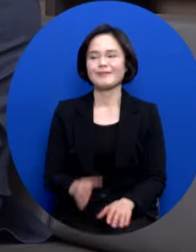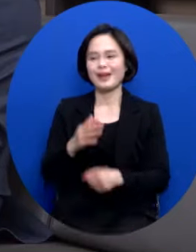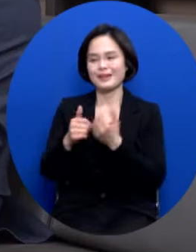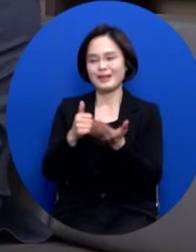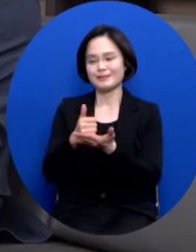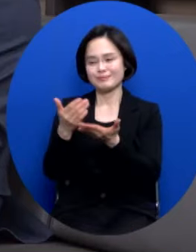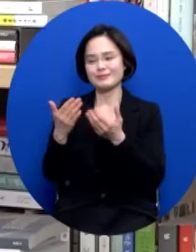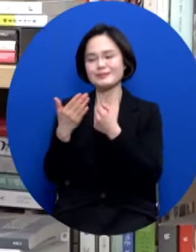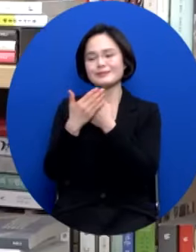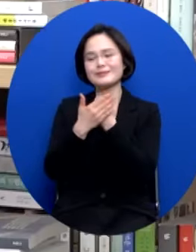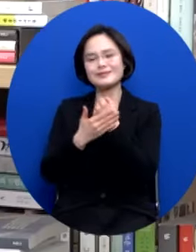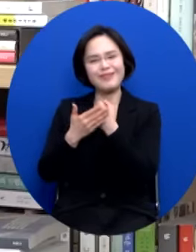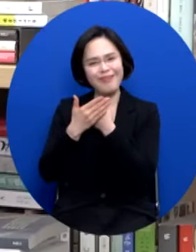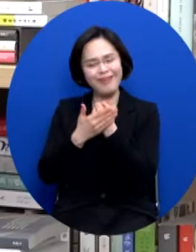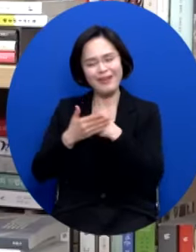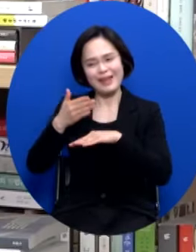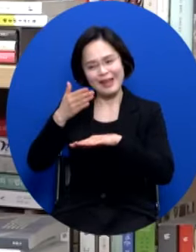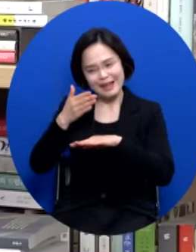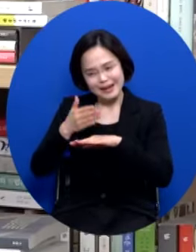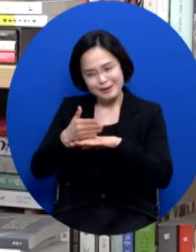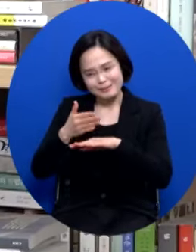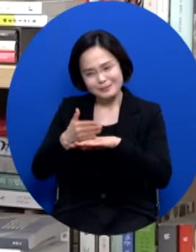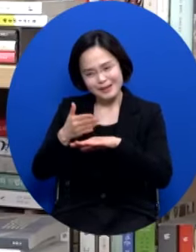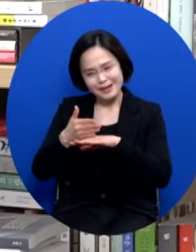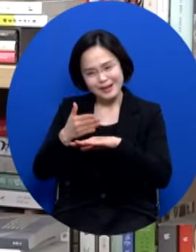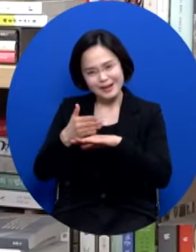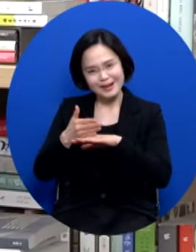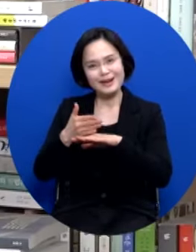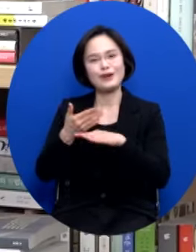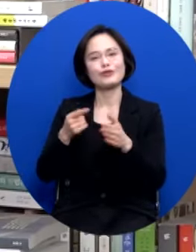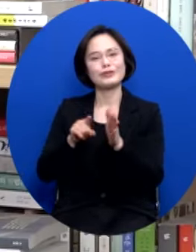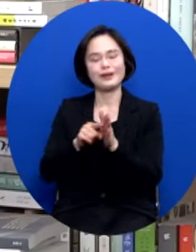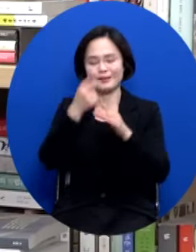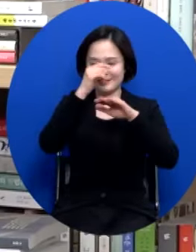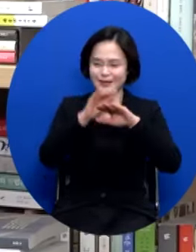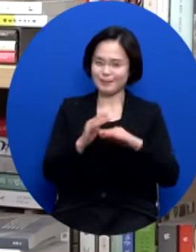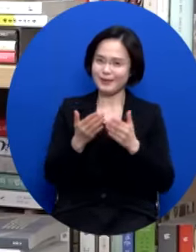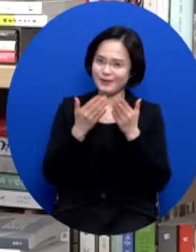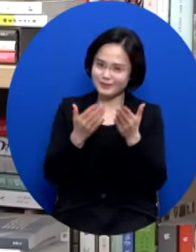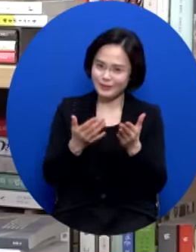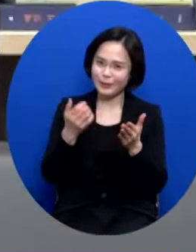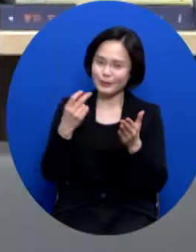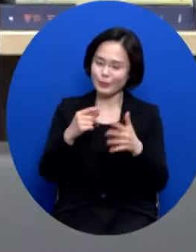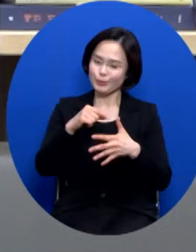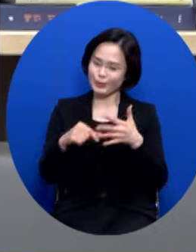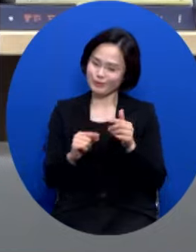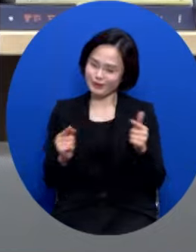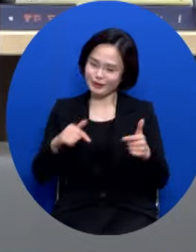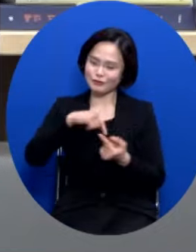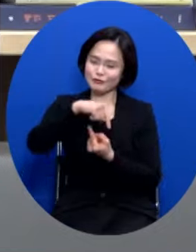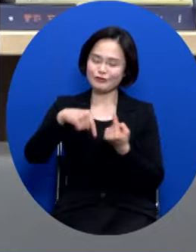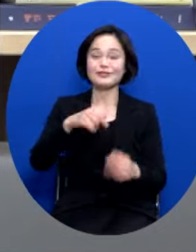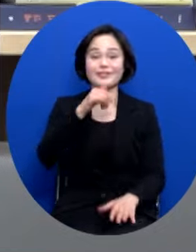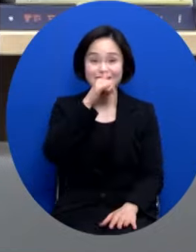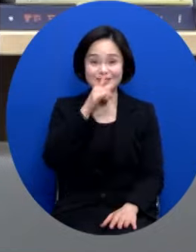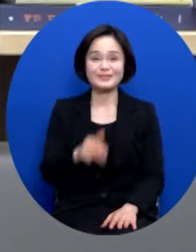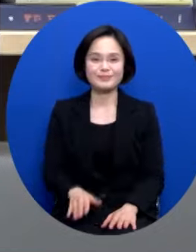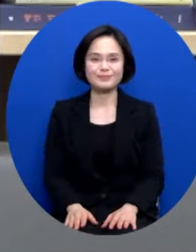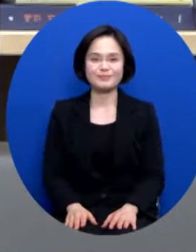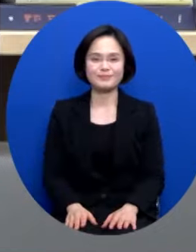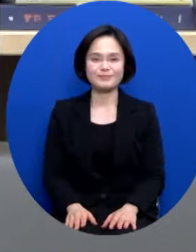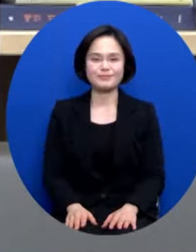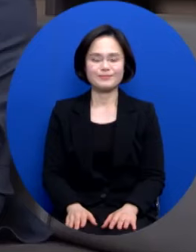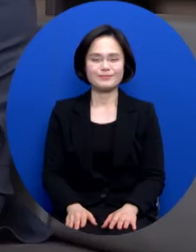감사하는 그런 그 프로그램과 또 예배 이런 사역들이 이제 지금 계속 있고요. 앞으로 어떻게 지구촌 교회가